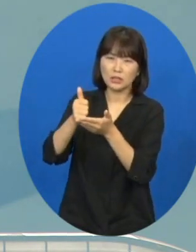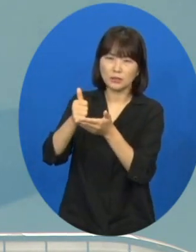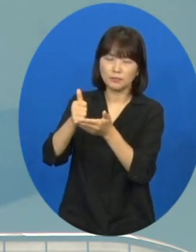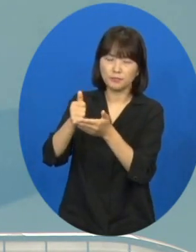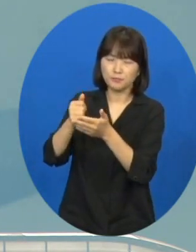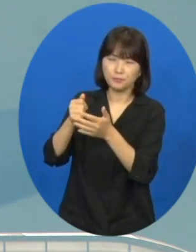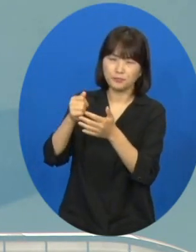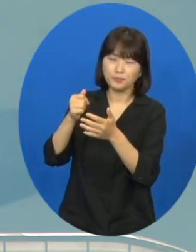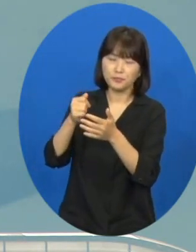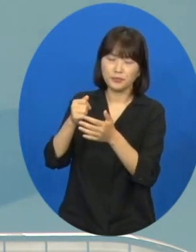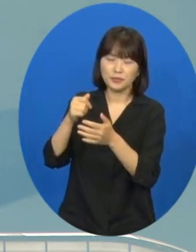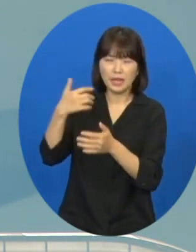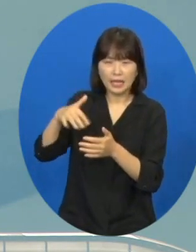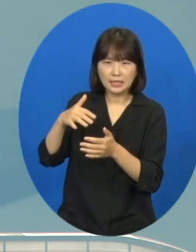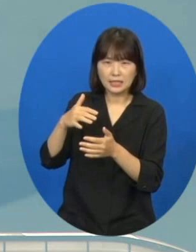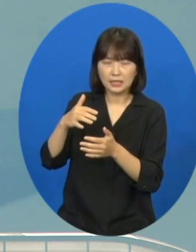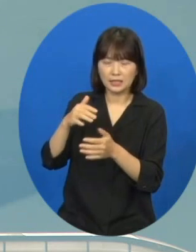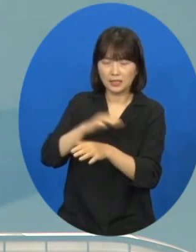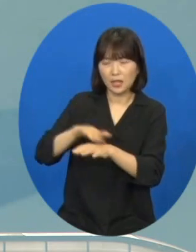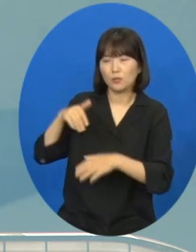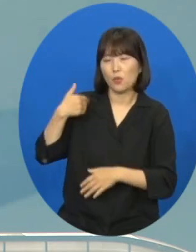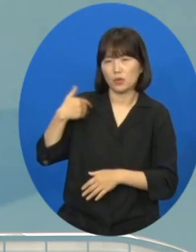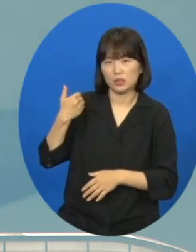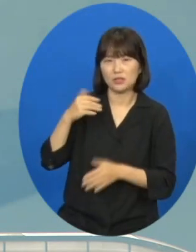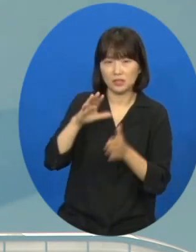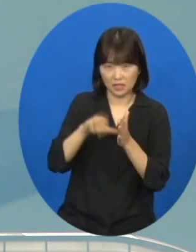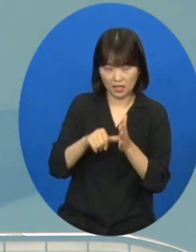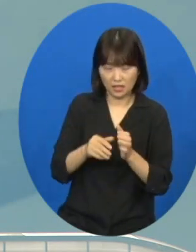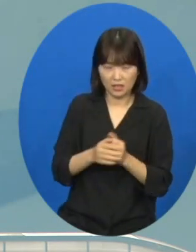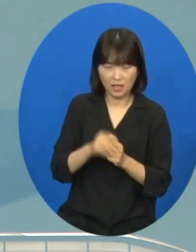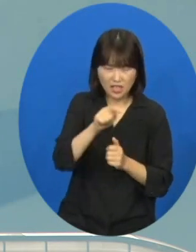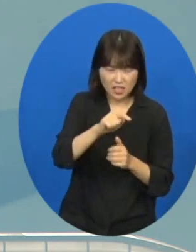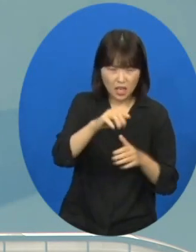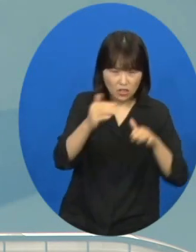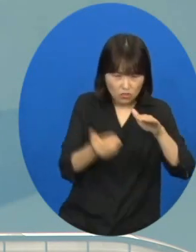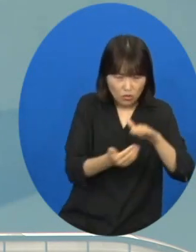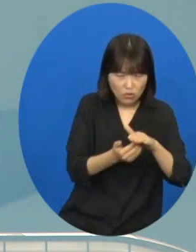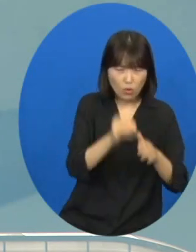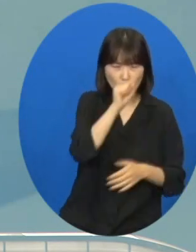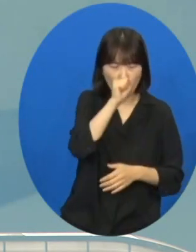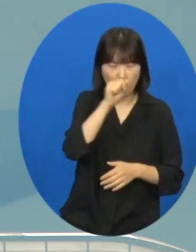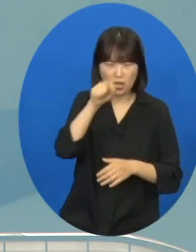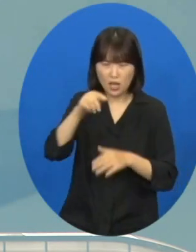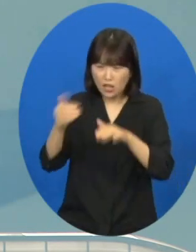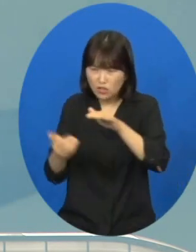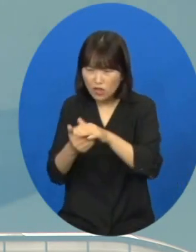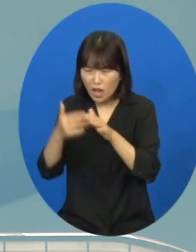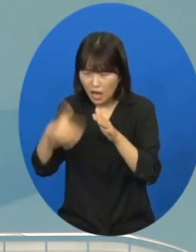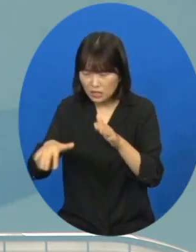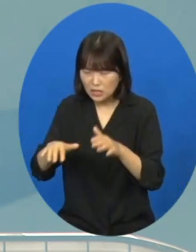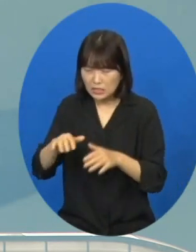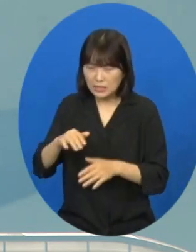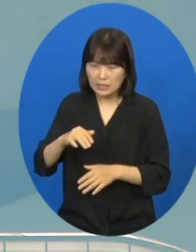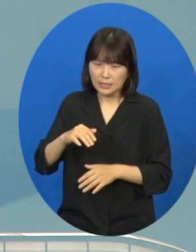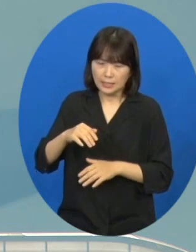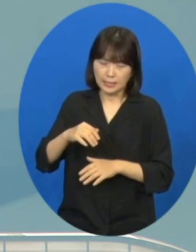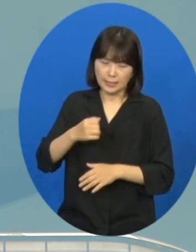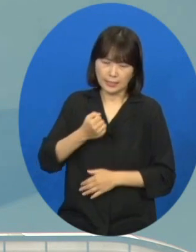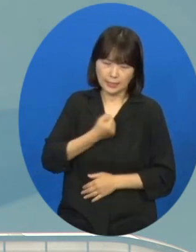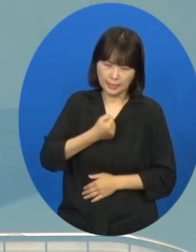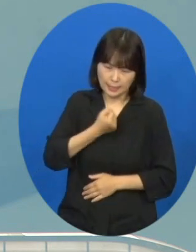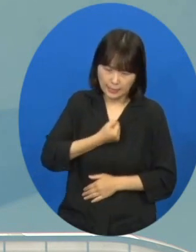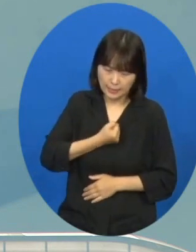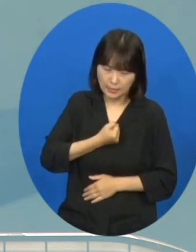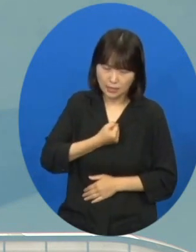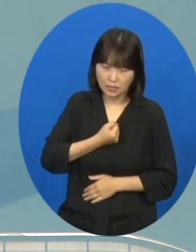거예요. 그게 이루어졌다고 좋아하고 그게 이루어지지 않았다고 속상해하고 아직도 예수님 그분을